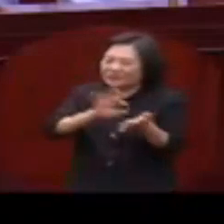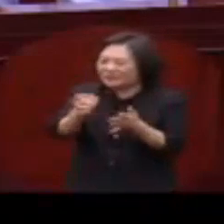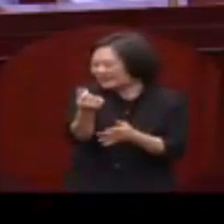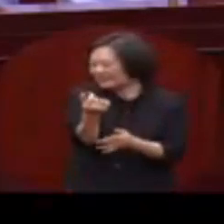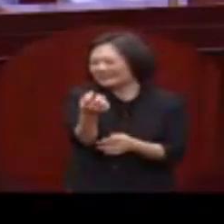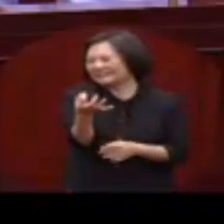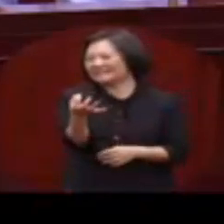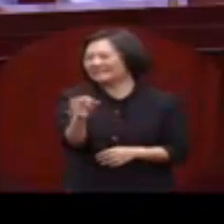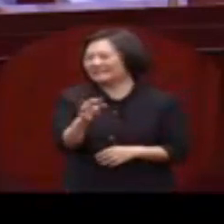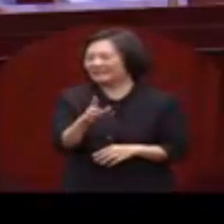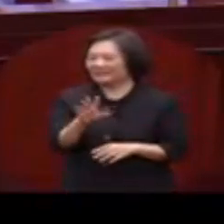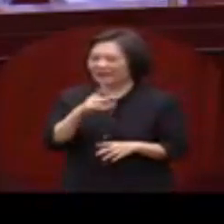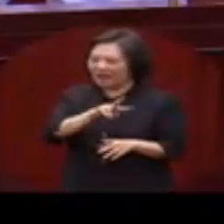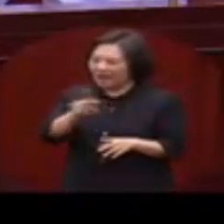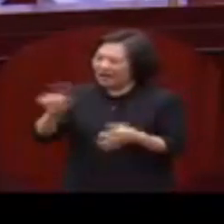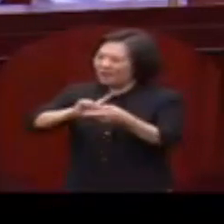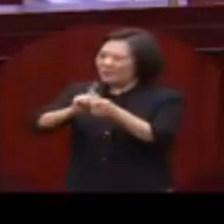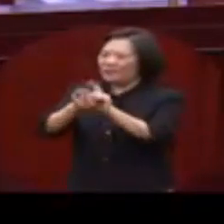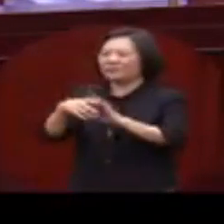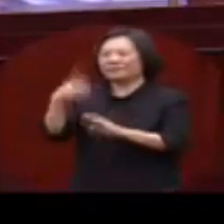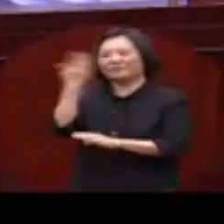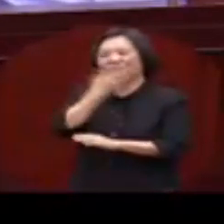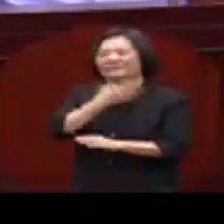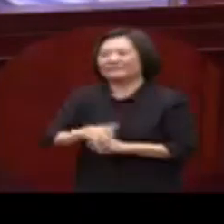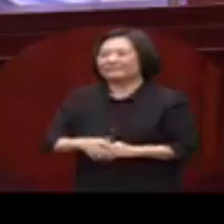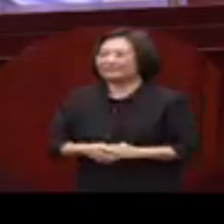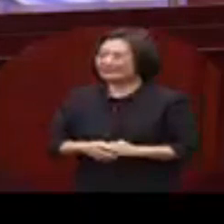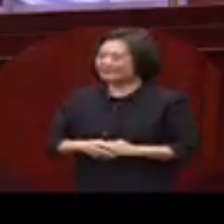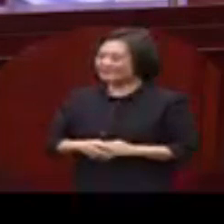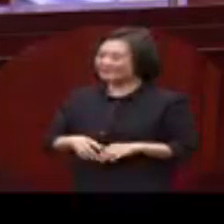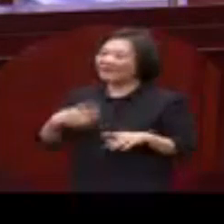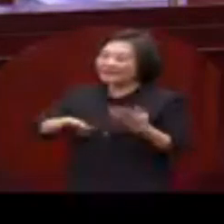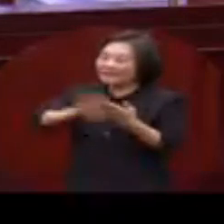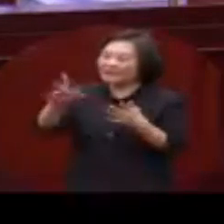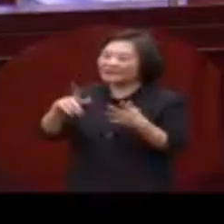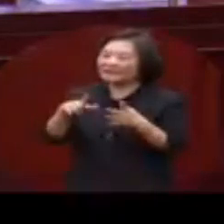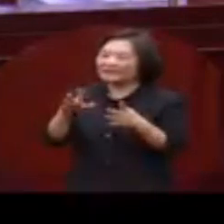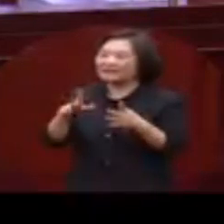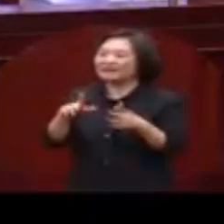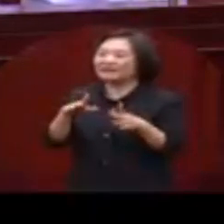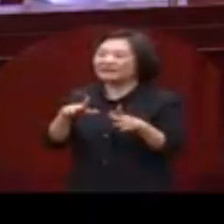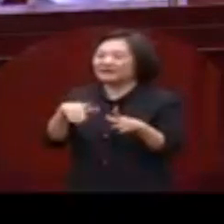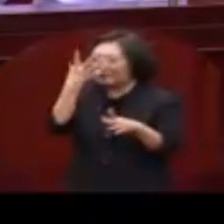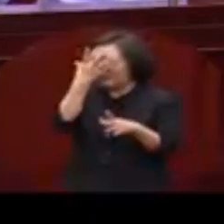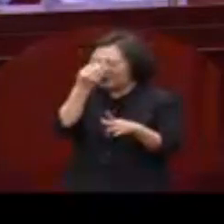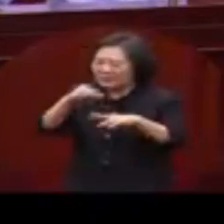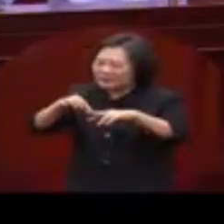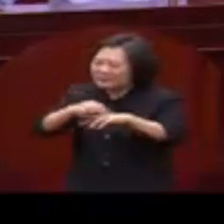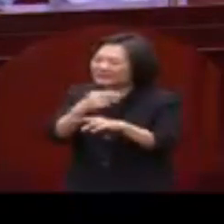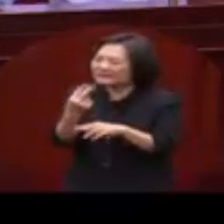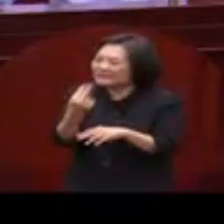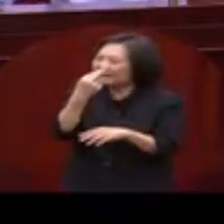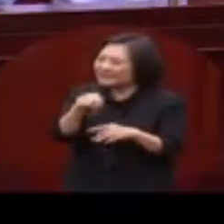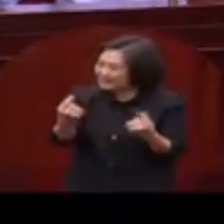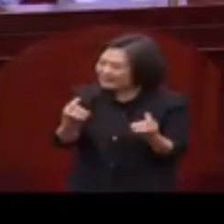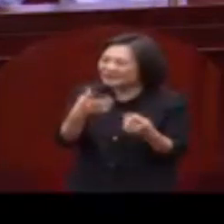你知道，就可以让它变得很漂亮。那士林观里的郁金香有43万人进场，阳明山花季93万